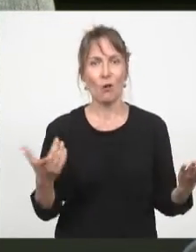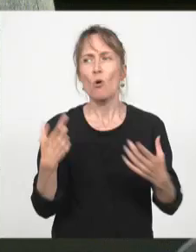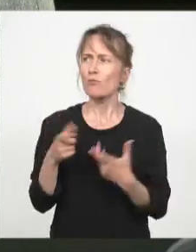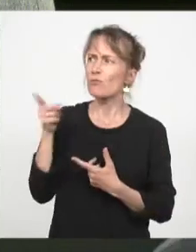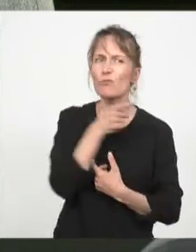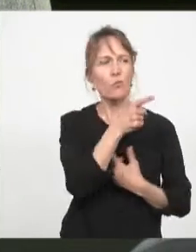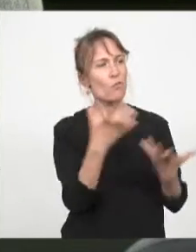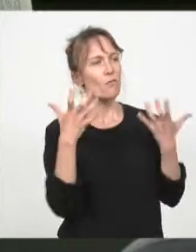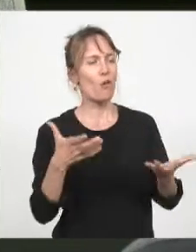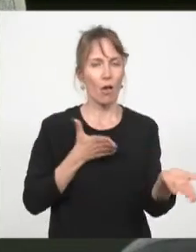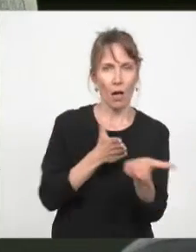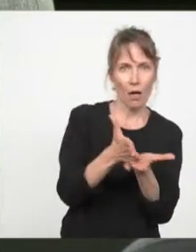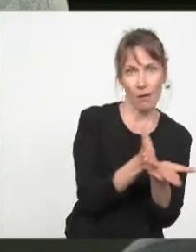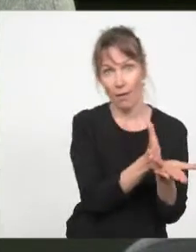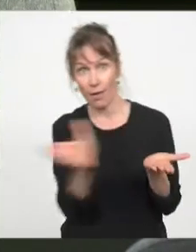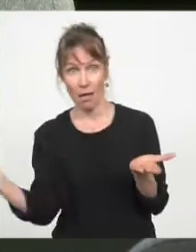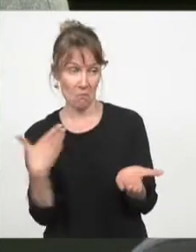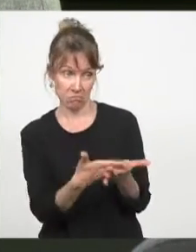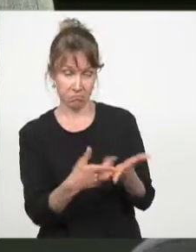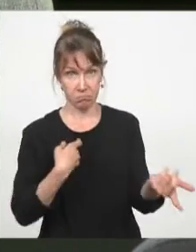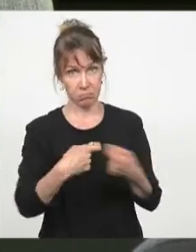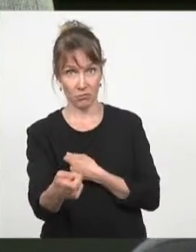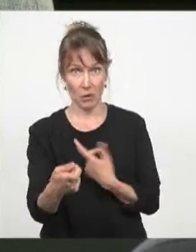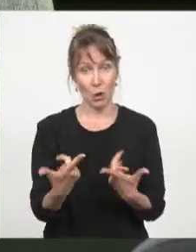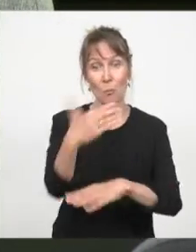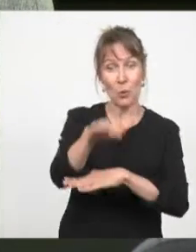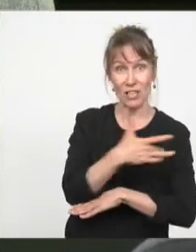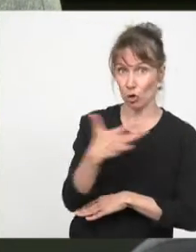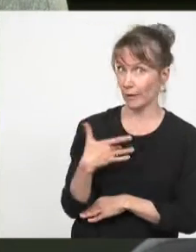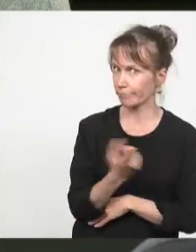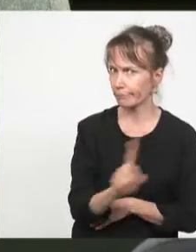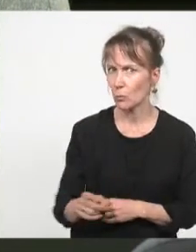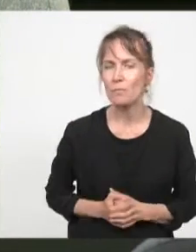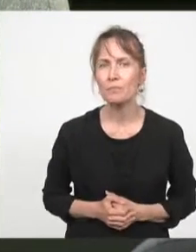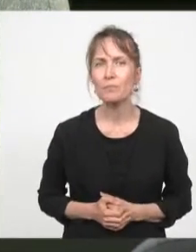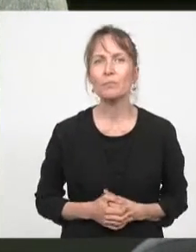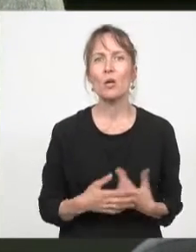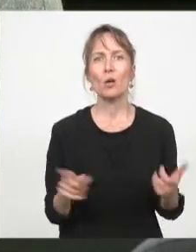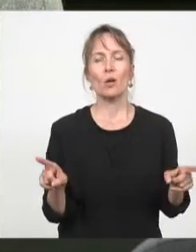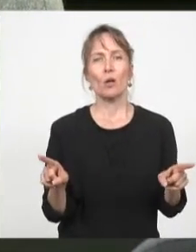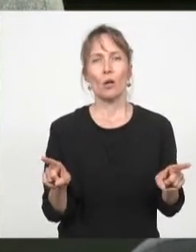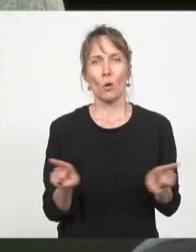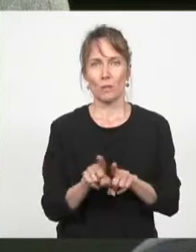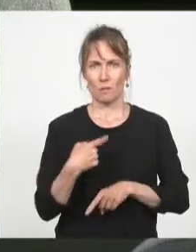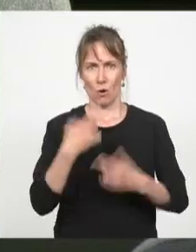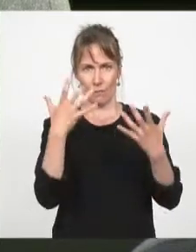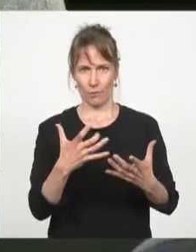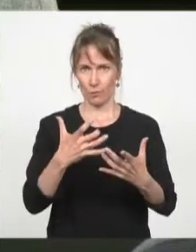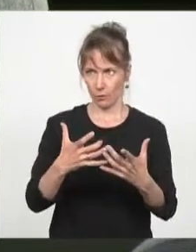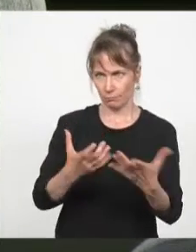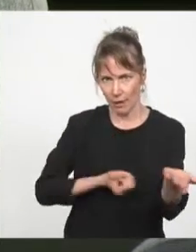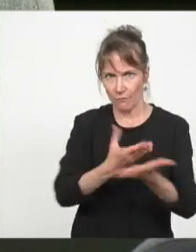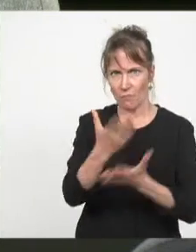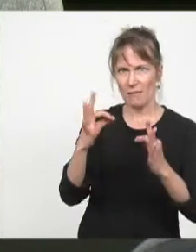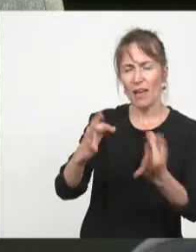nécessaire à la préservation de la santé des métropolitaines et métropolitains. Je voudrais également ce soir revenir sur l'une des sources du bruit prises en compte,